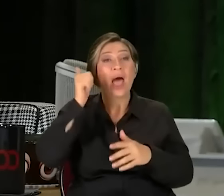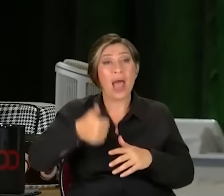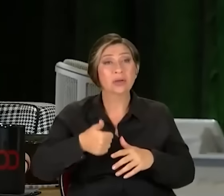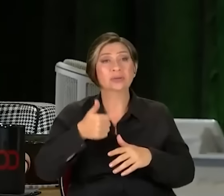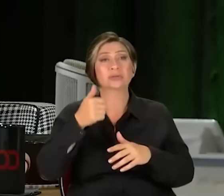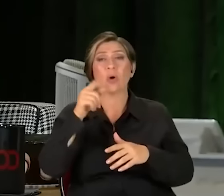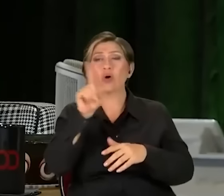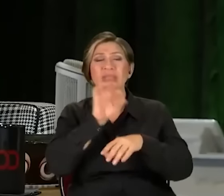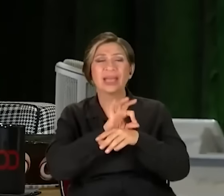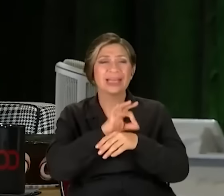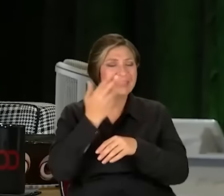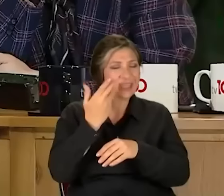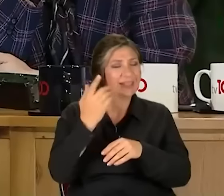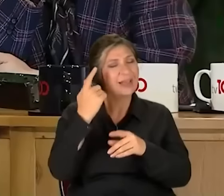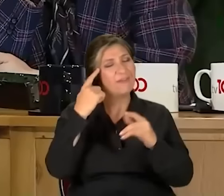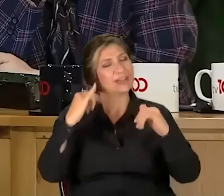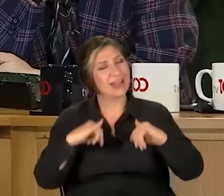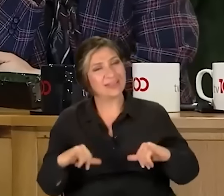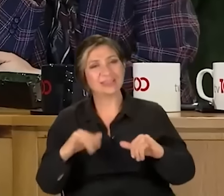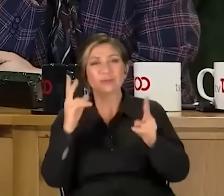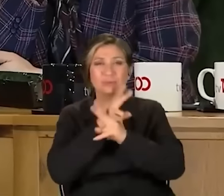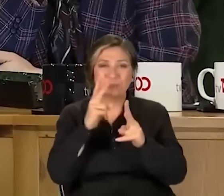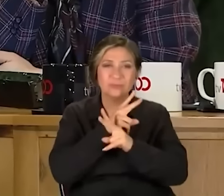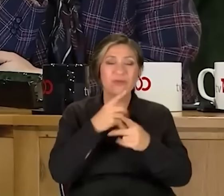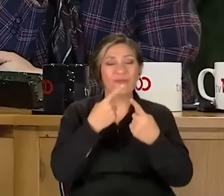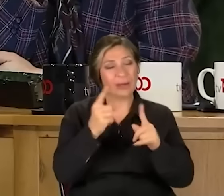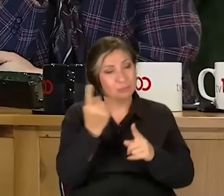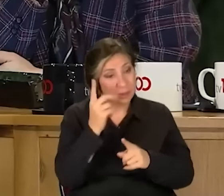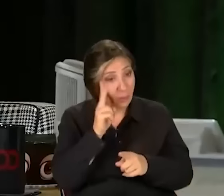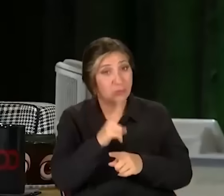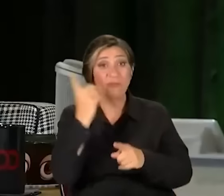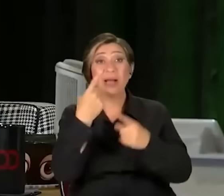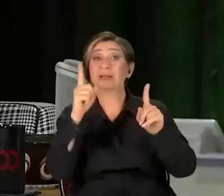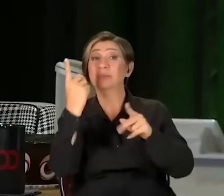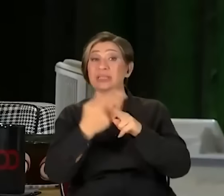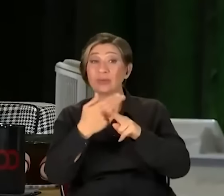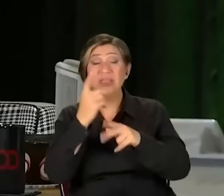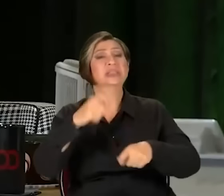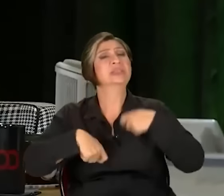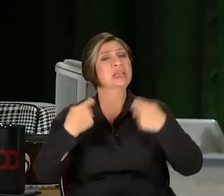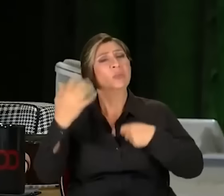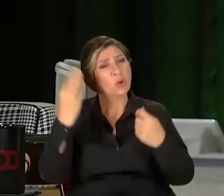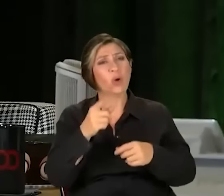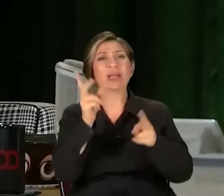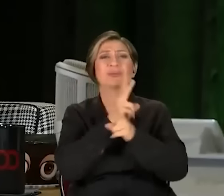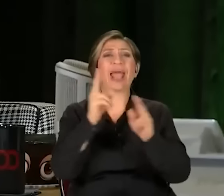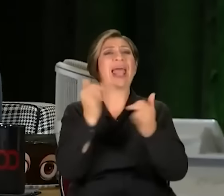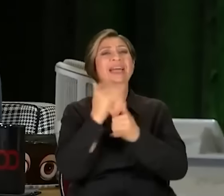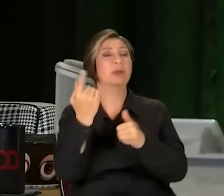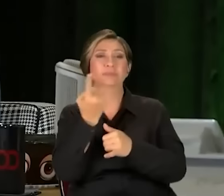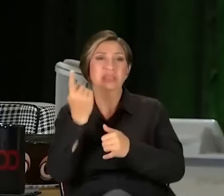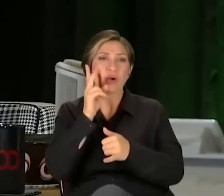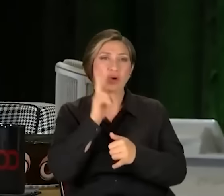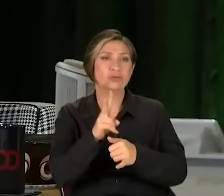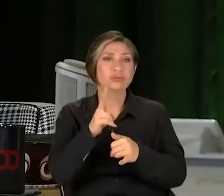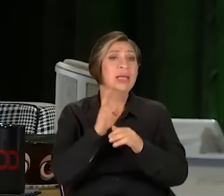bir atsın, 10 dakika izlesin, kafası dağılsın. Hani farklı bir hayat görsün, farklı bir deneyim görsün. Saçma da olsa onu güldürecek, onu eğlendirecek bir şey